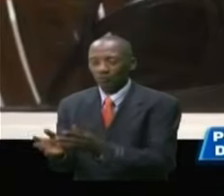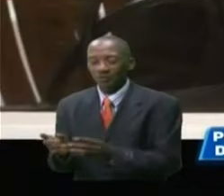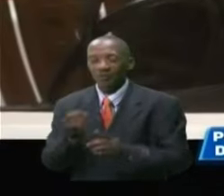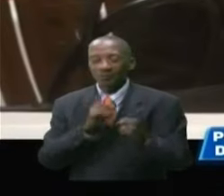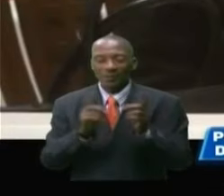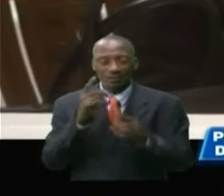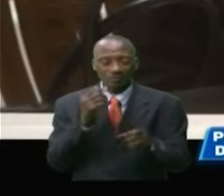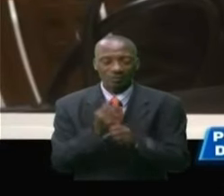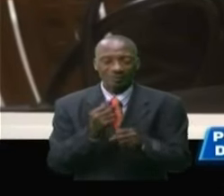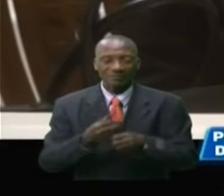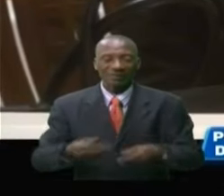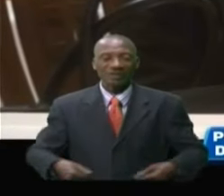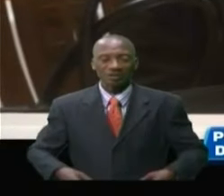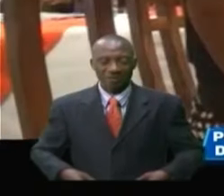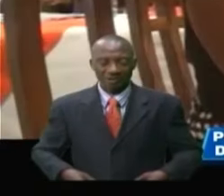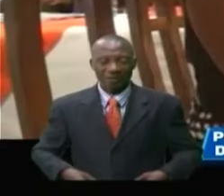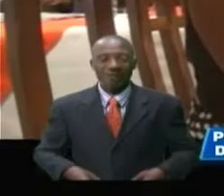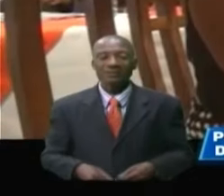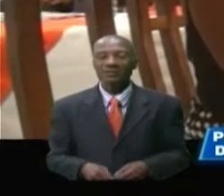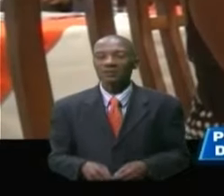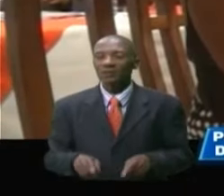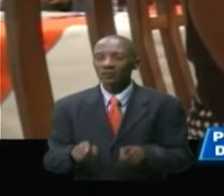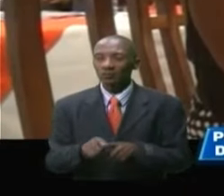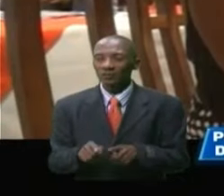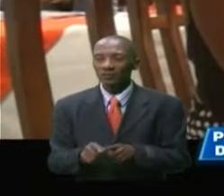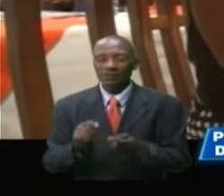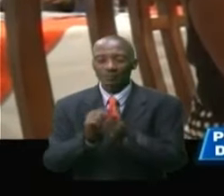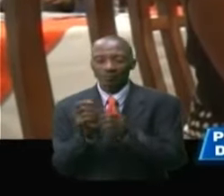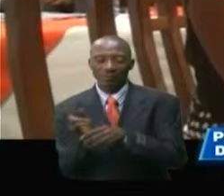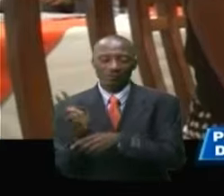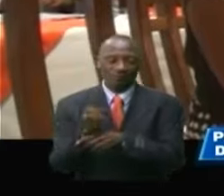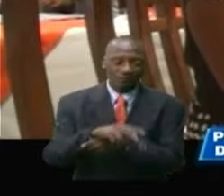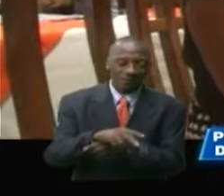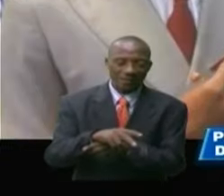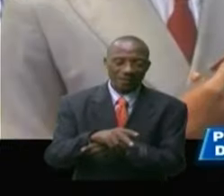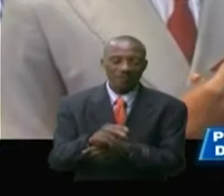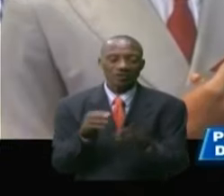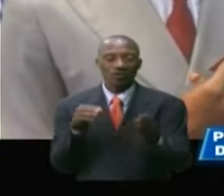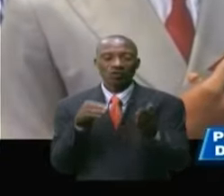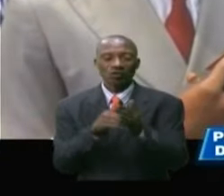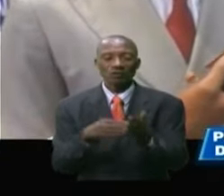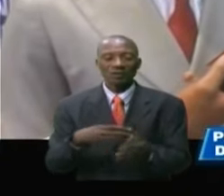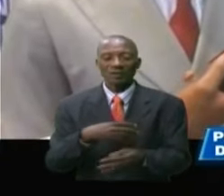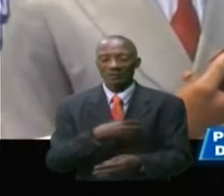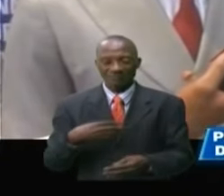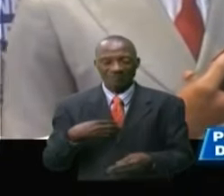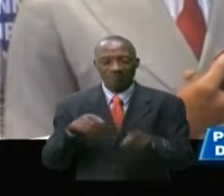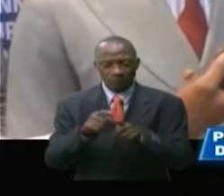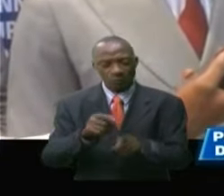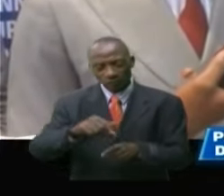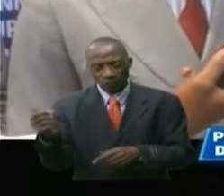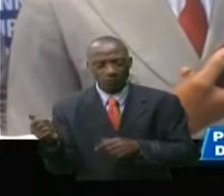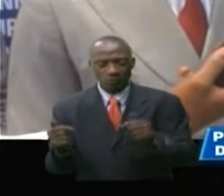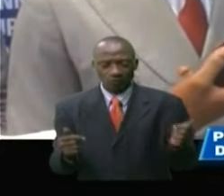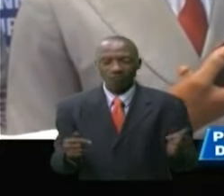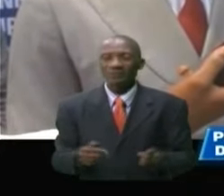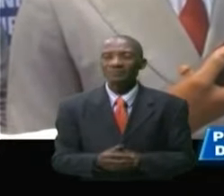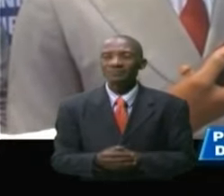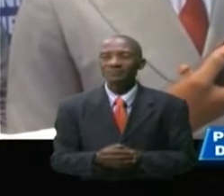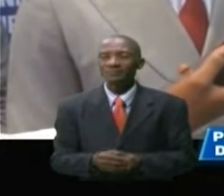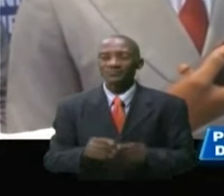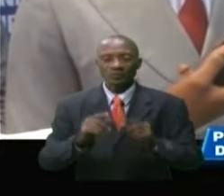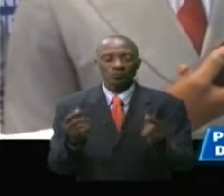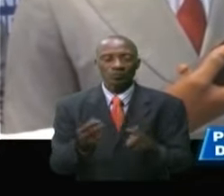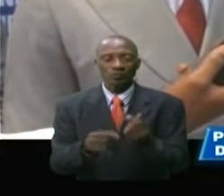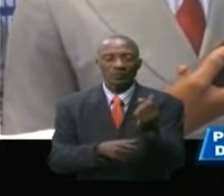de l'entrepreneuriat juvénile, de la lutte contre les violences faites à la femme et à la traite de personnes. Aujourd'hui, il y a des équipes, des experts qui vont